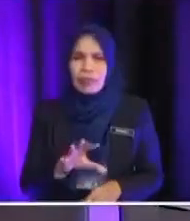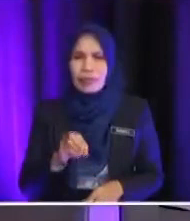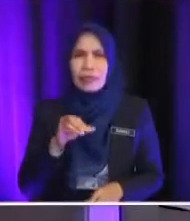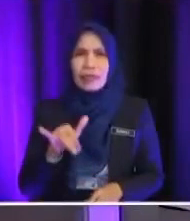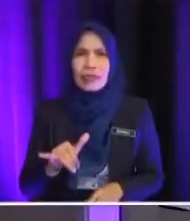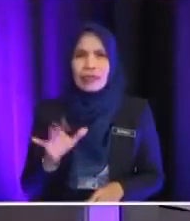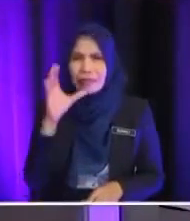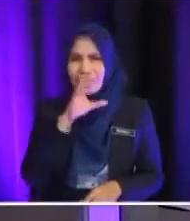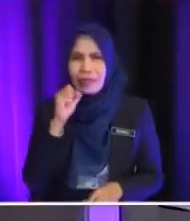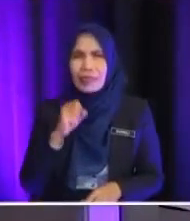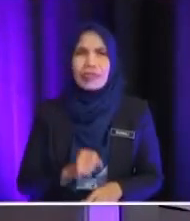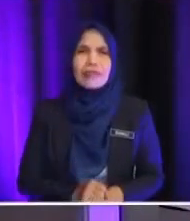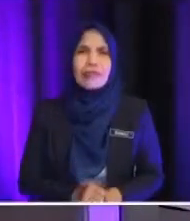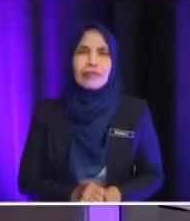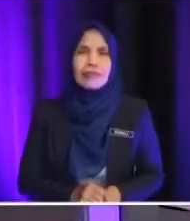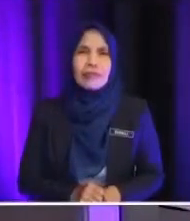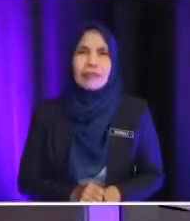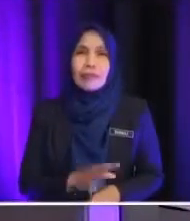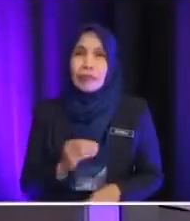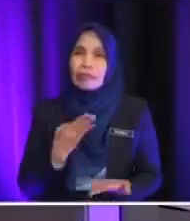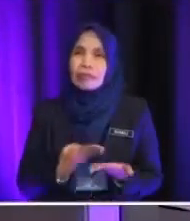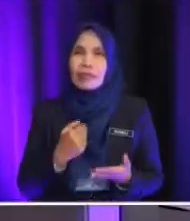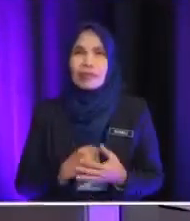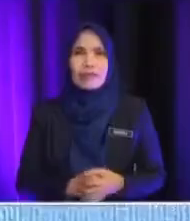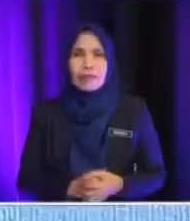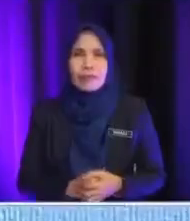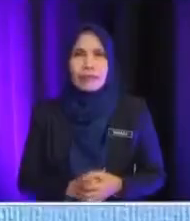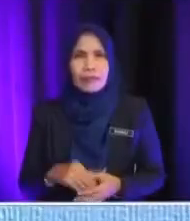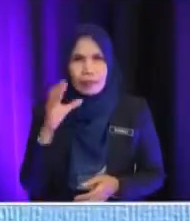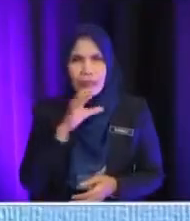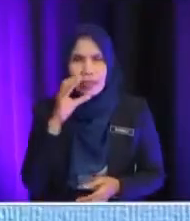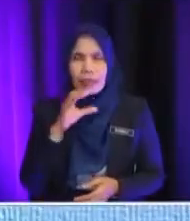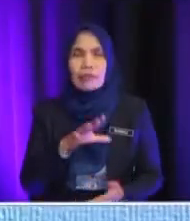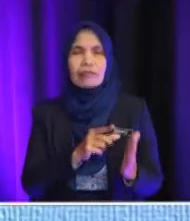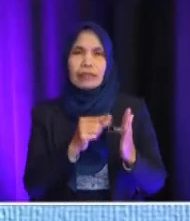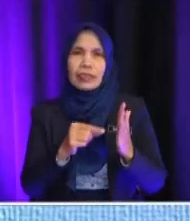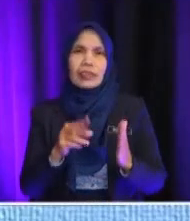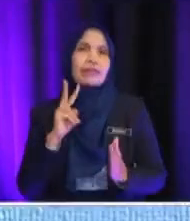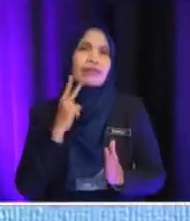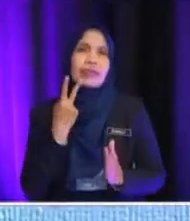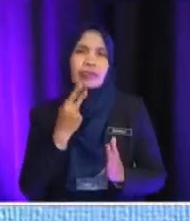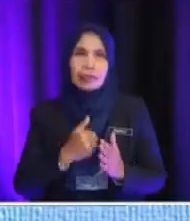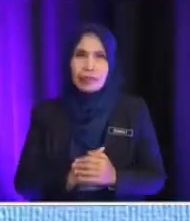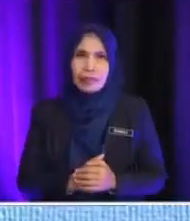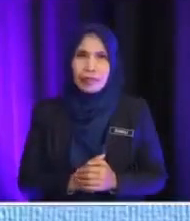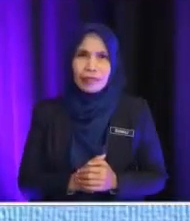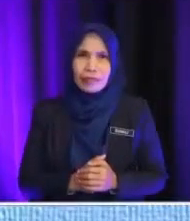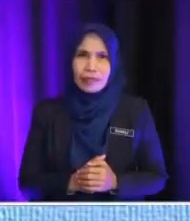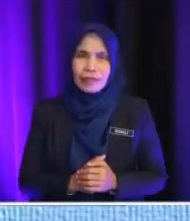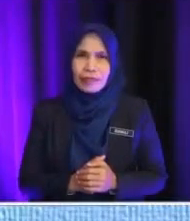je. Okey. Okey, seterusnya cara nak pilih sayur pula. Kita kena pilih sayur